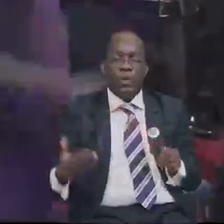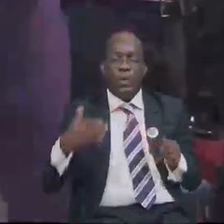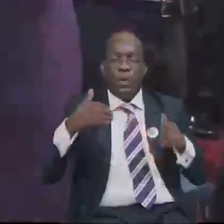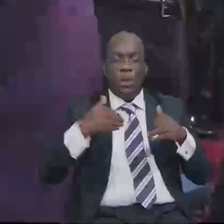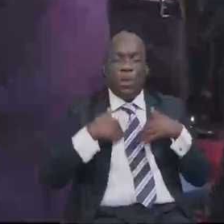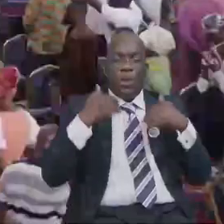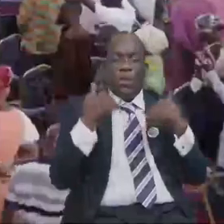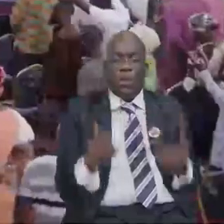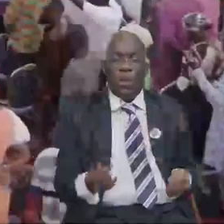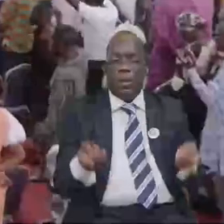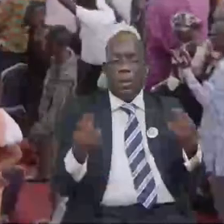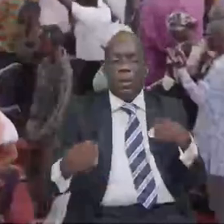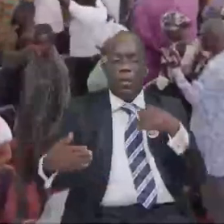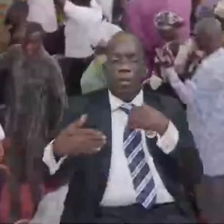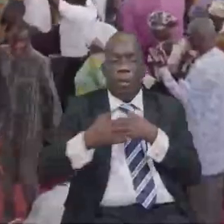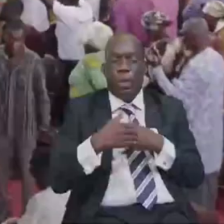Tout est revenu maintenant.